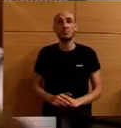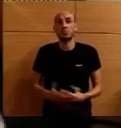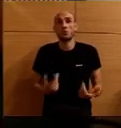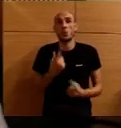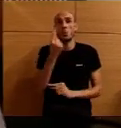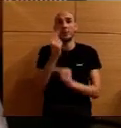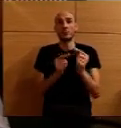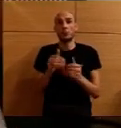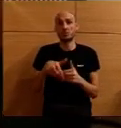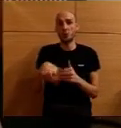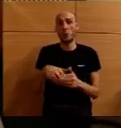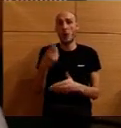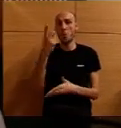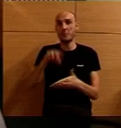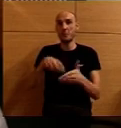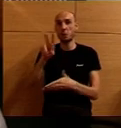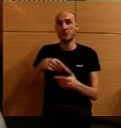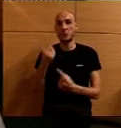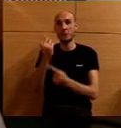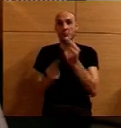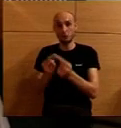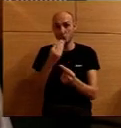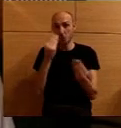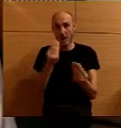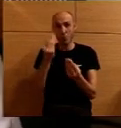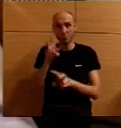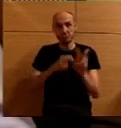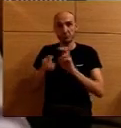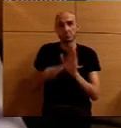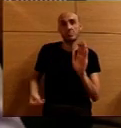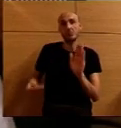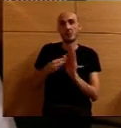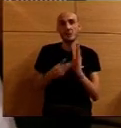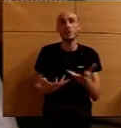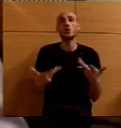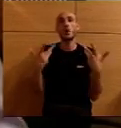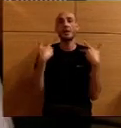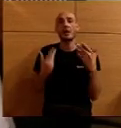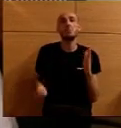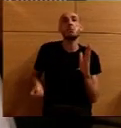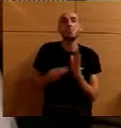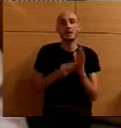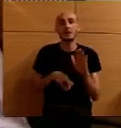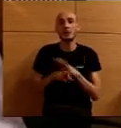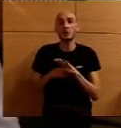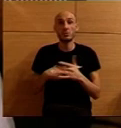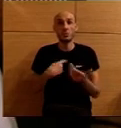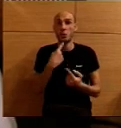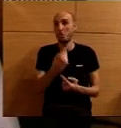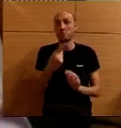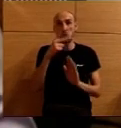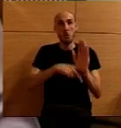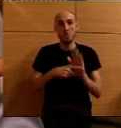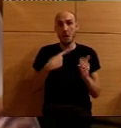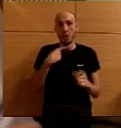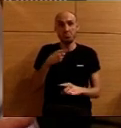dos i mig, té que portar-lo, porte-lo en més competències i en més recursos. I jo només he dit que se reglamente, no he dit ni com, ho deixa obert,